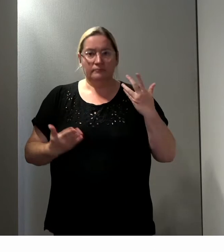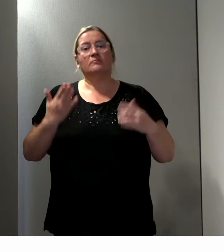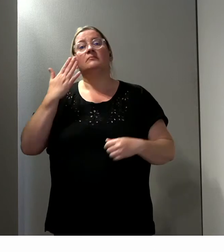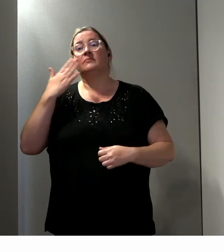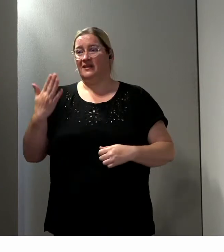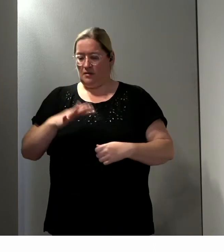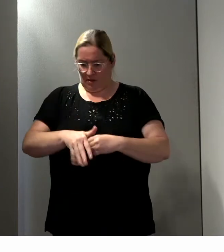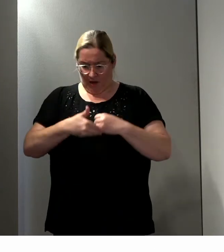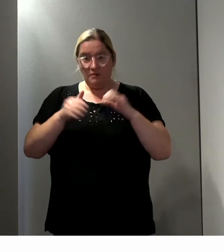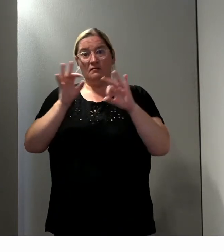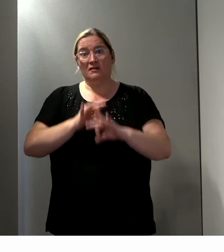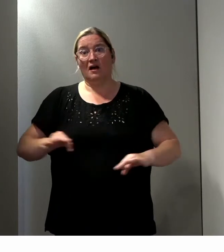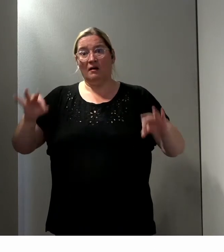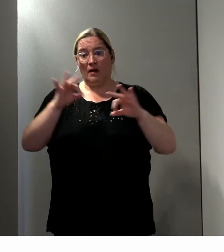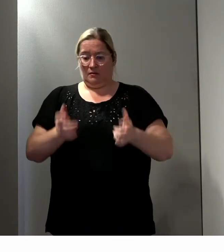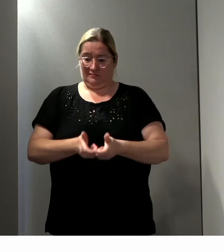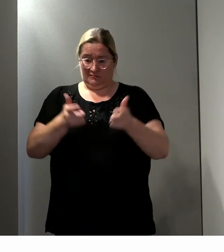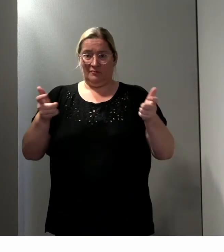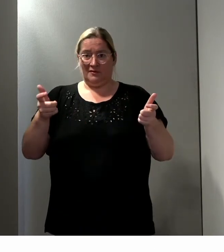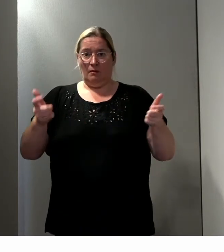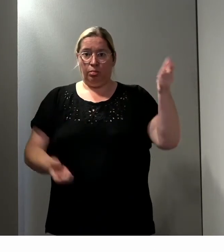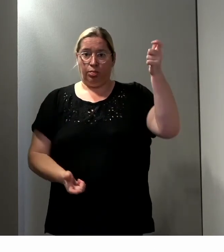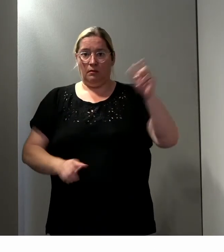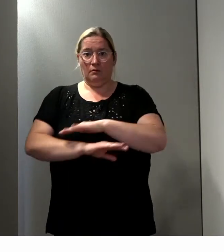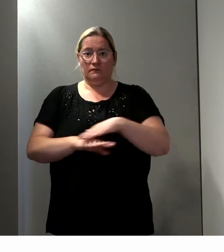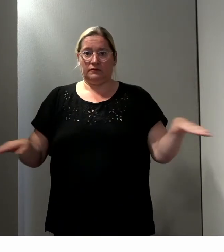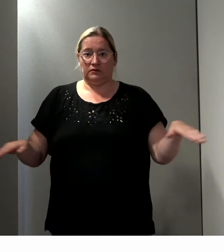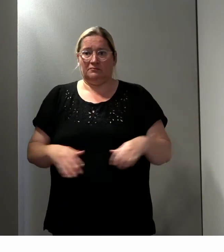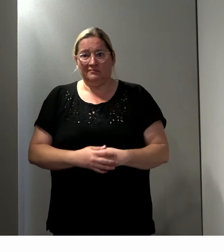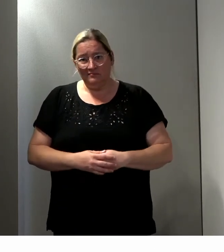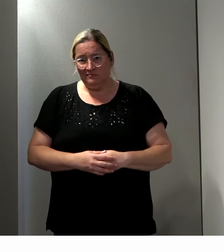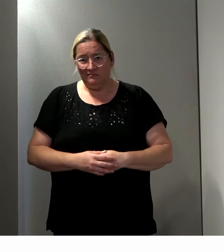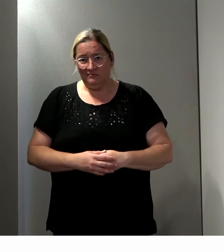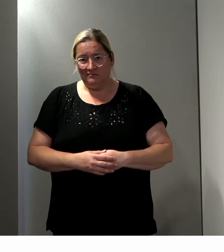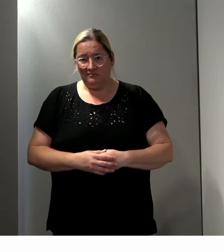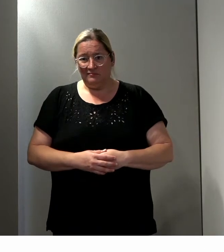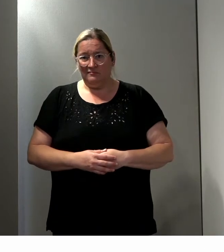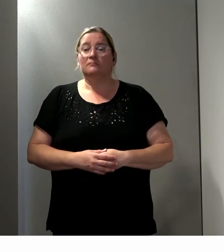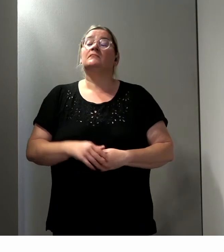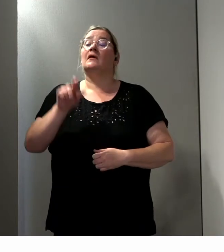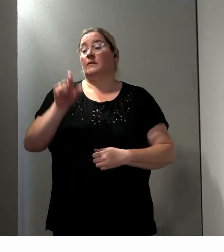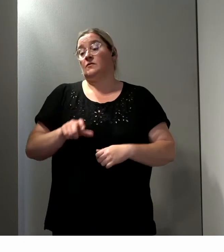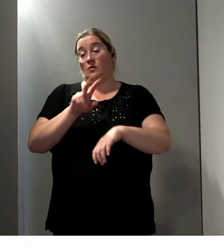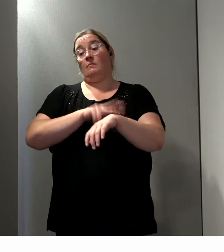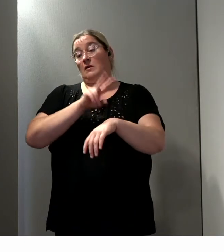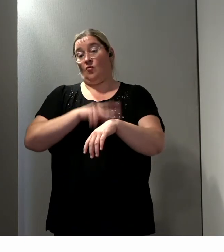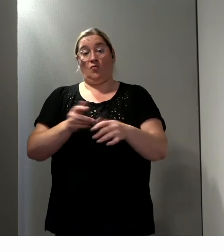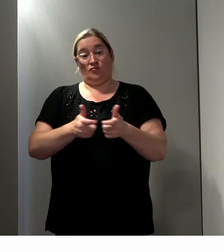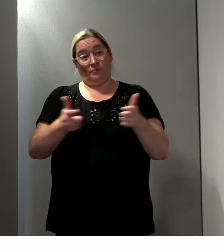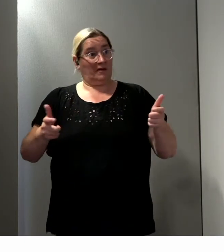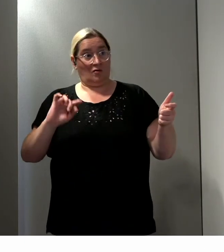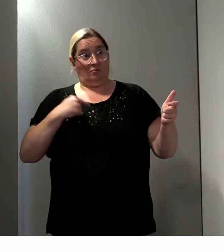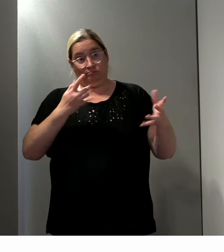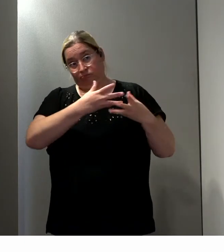personne ne vous tend la main, l'entreprise périclite, et non seulement la personne, l'ancien patron perd sa boîte,